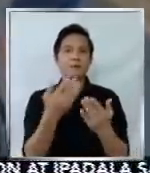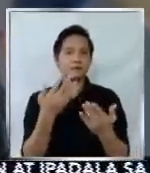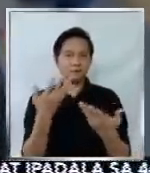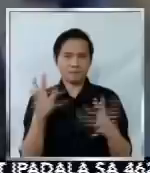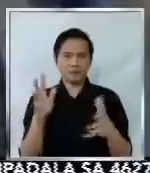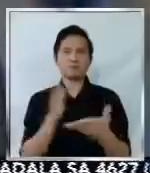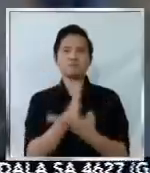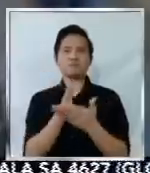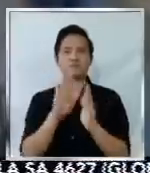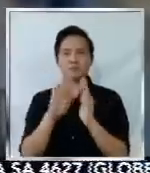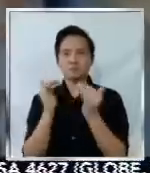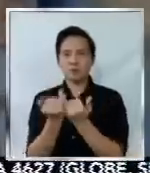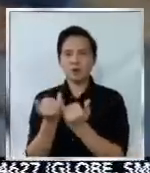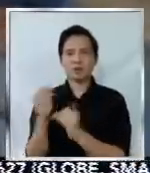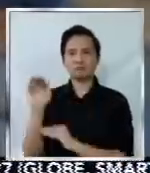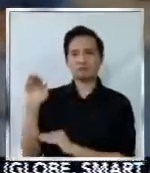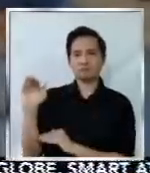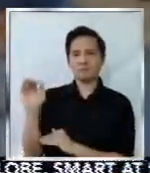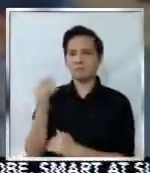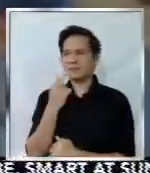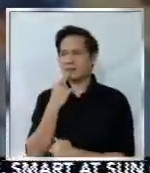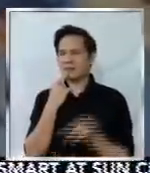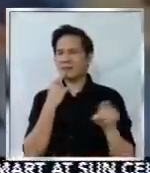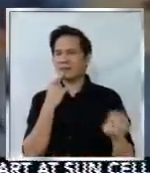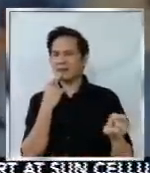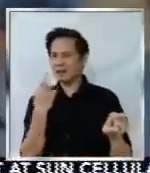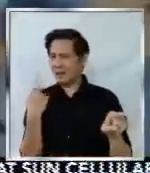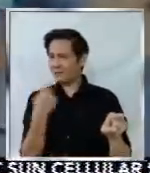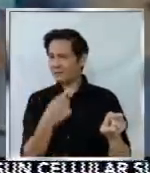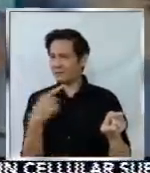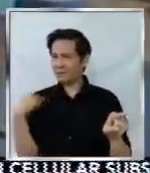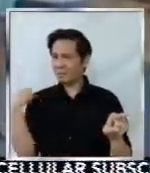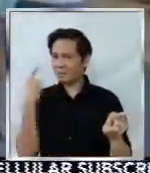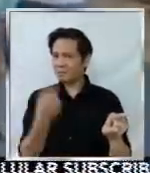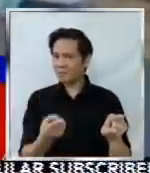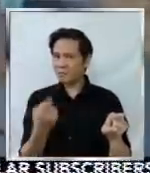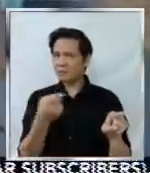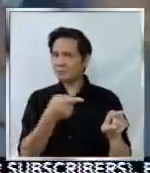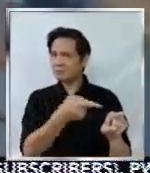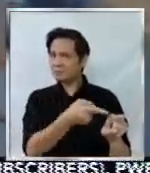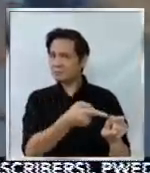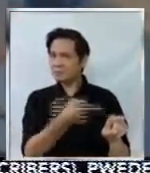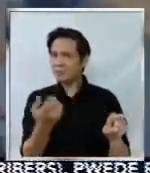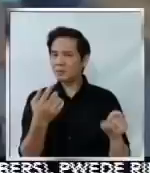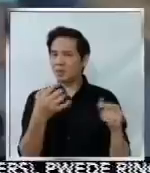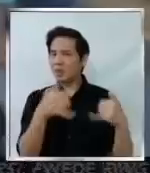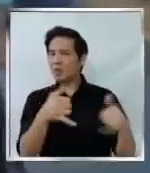mga to. So kaya na kami na po ang pumunta sa mga barangay at ng huli po.